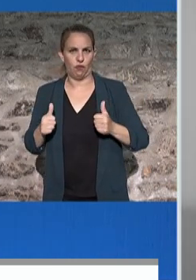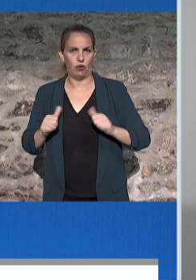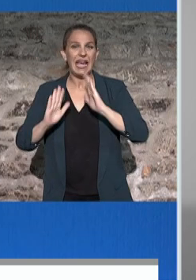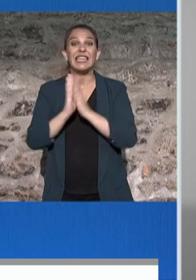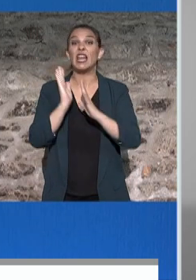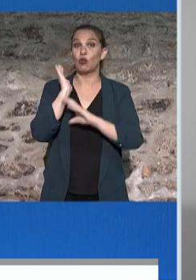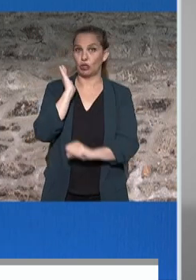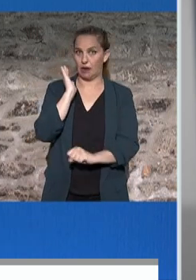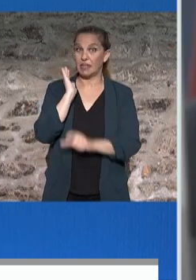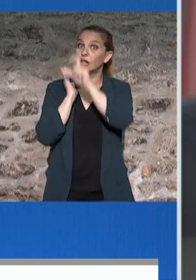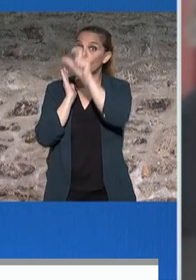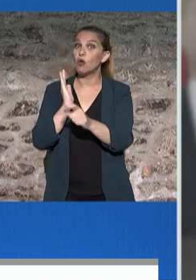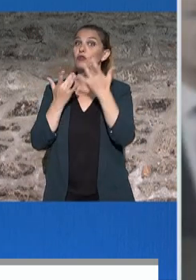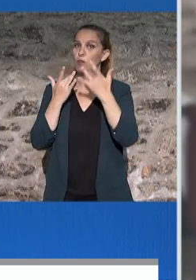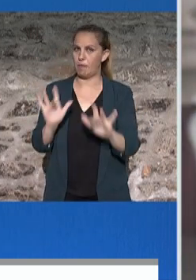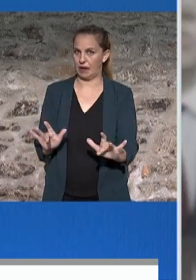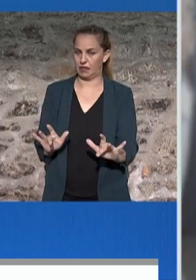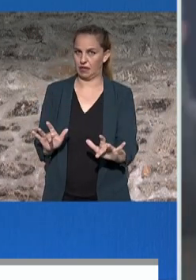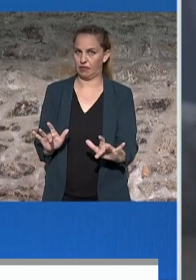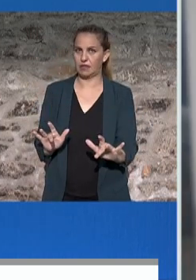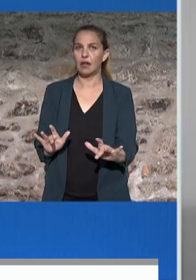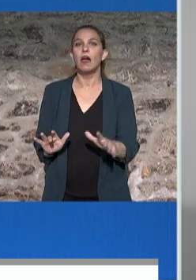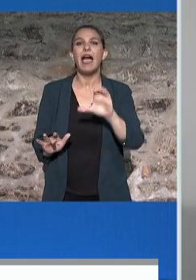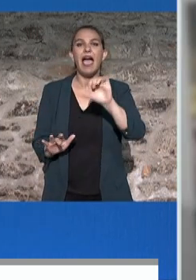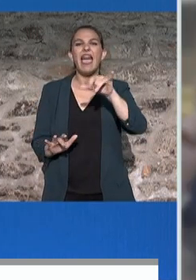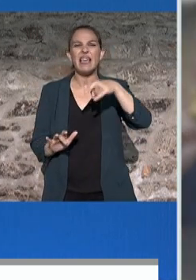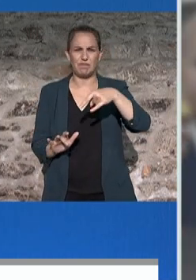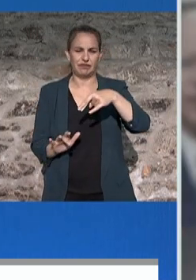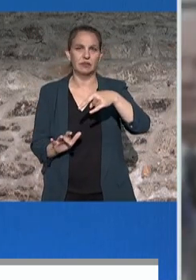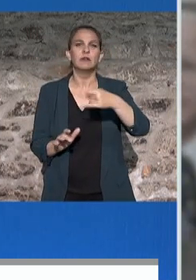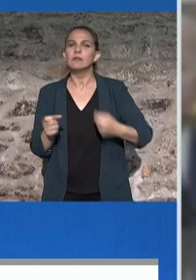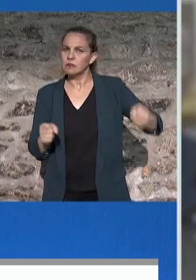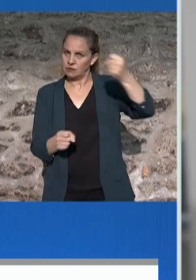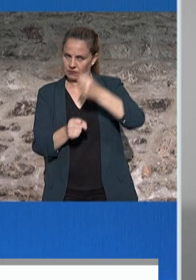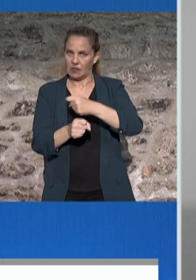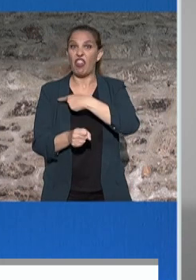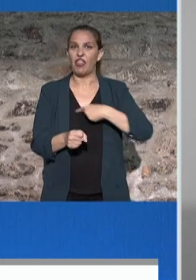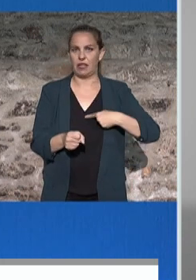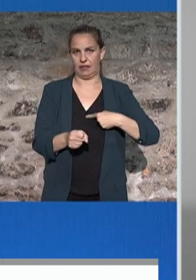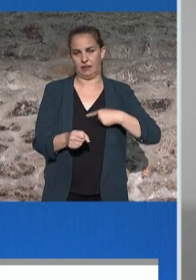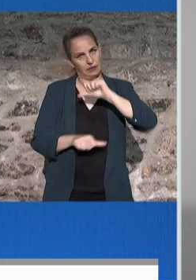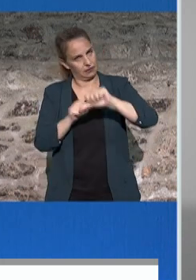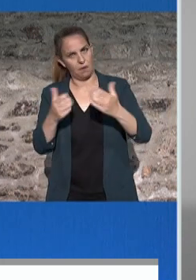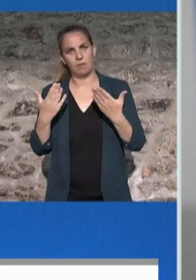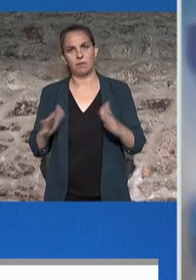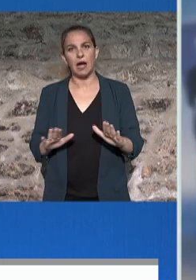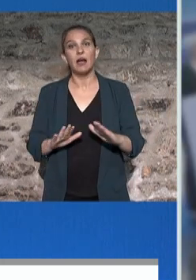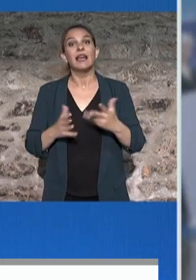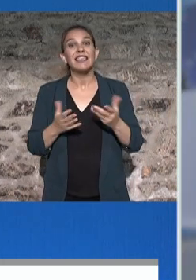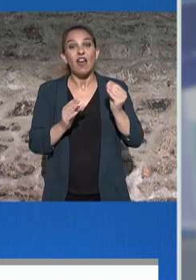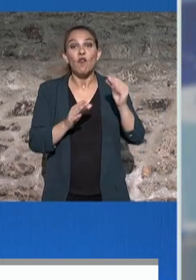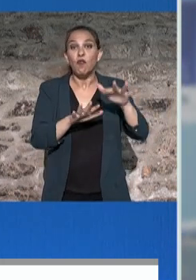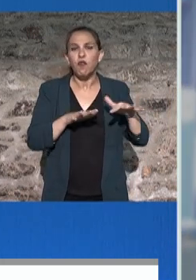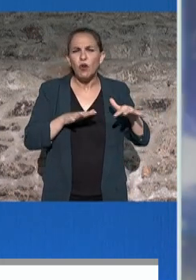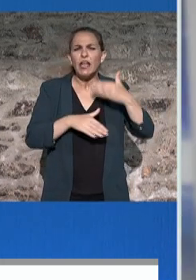υπάρχει κανένα περιθώριο μετά την συνεργασία, μετά την κάλπη της 21ης Μαΐου. Έστω και όν, όπως είπε, αριθμητικά αυτό